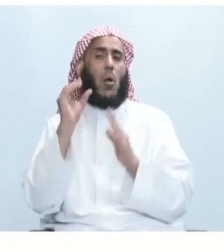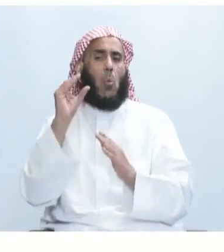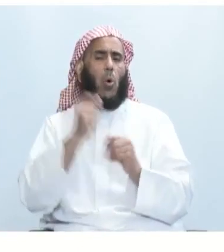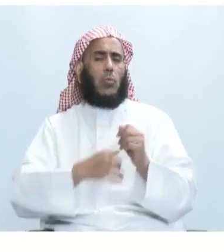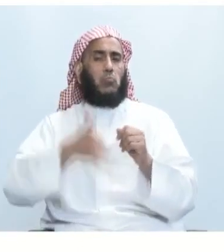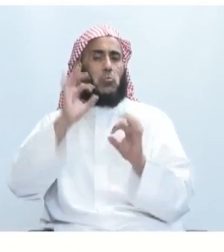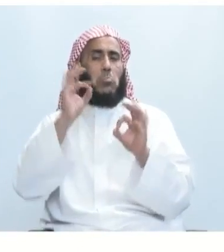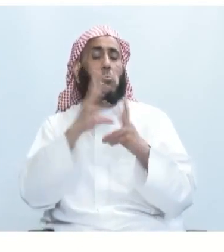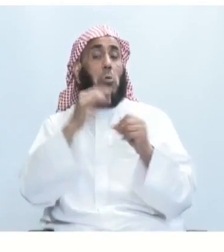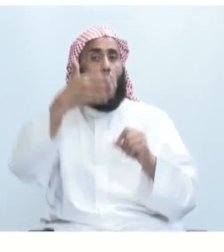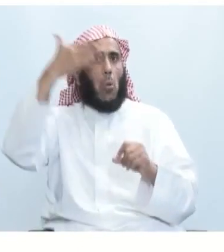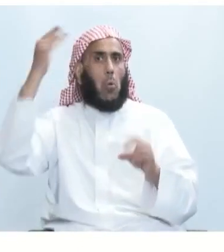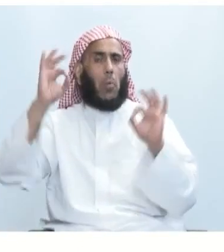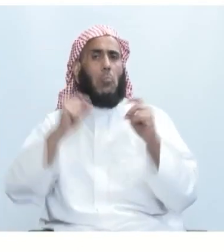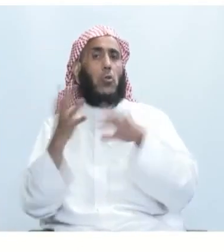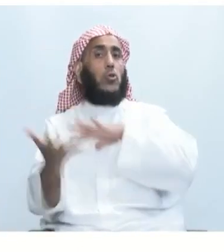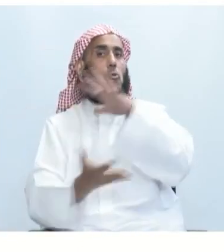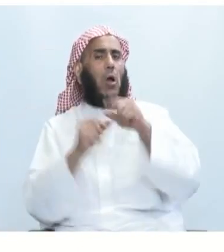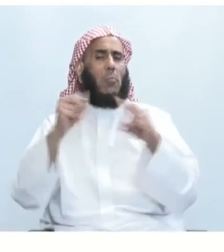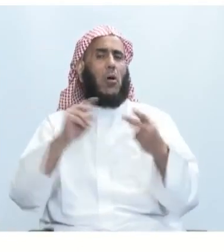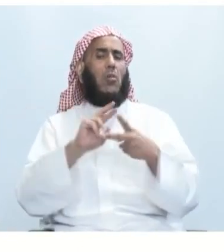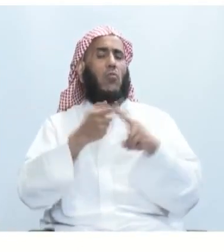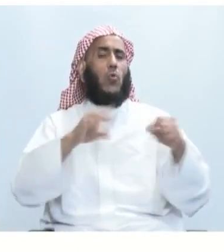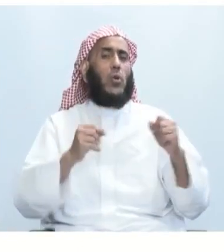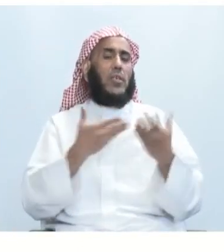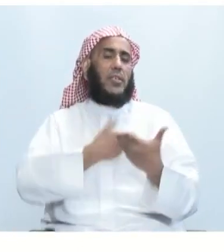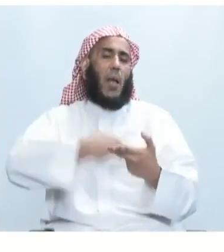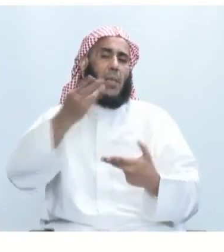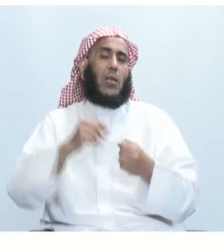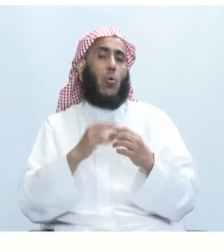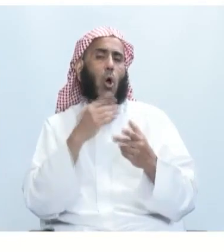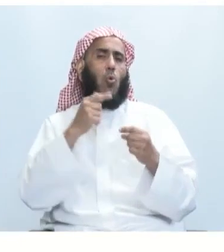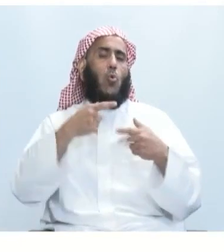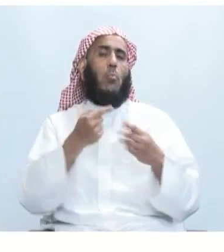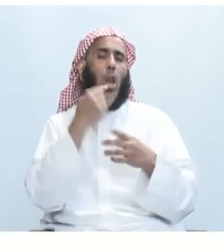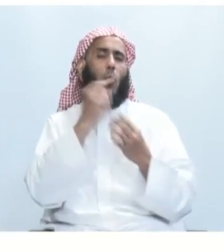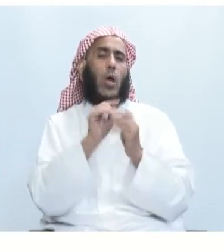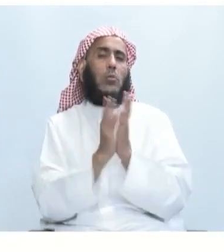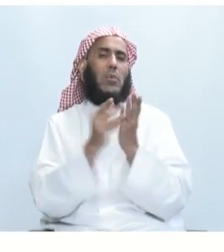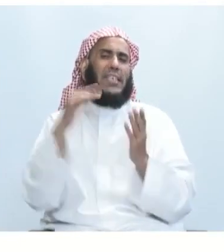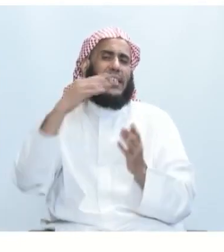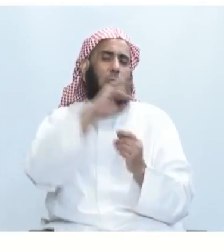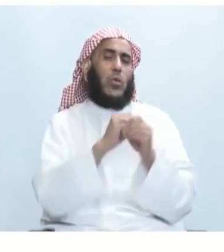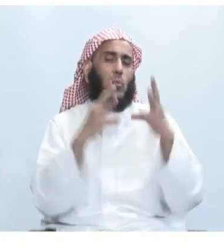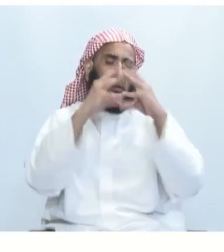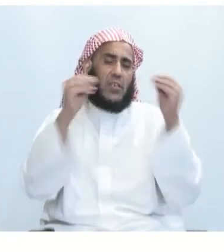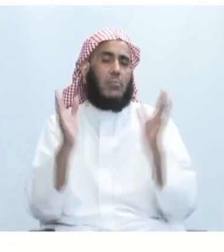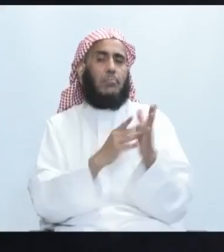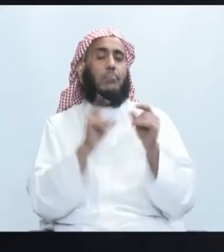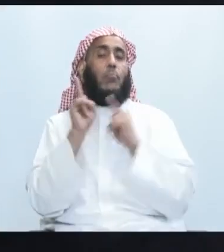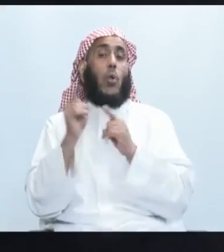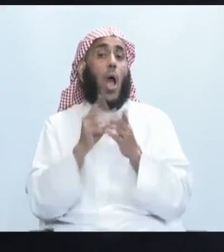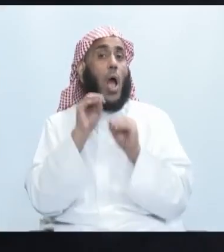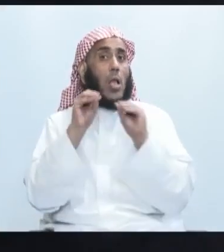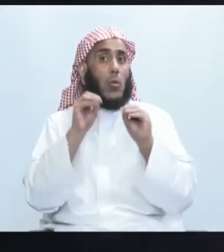تماما كخبراء فيها مثلا الجغرافيا بعض فنون التعبير وعلوم القران ولا سما التجويد والتفسير فهنا ان